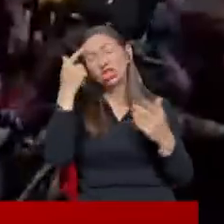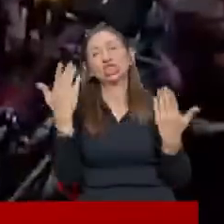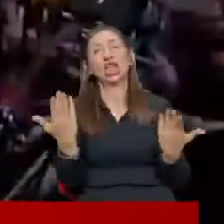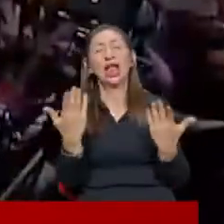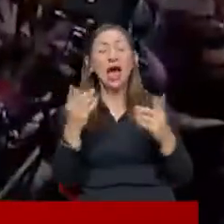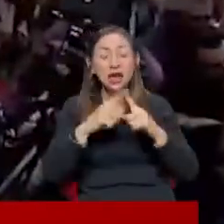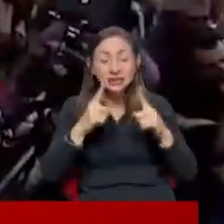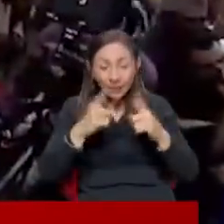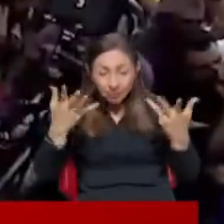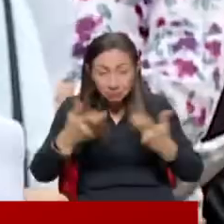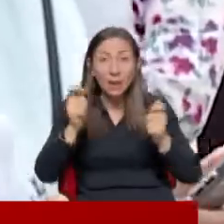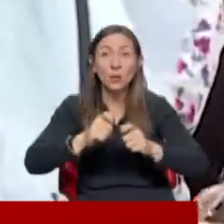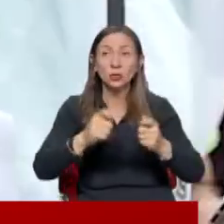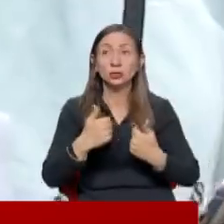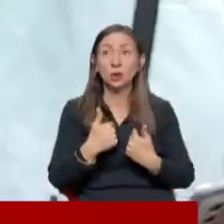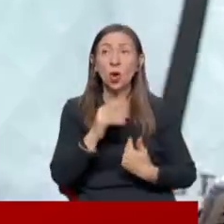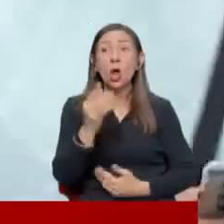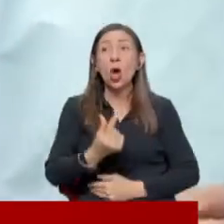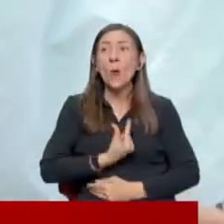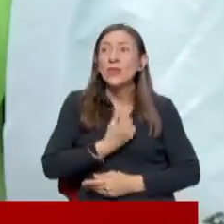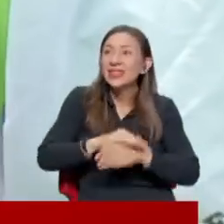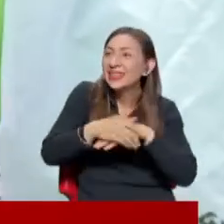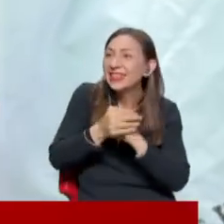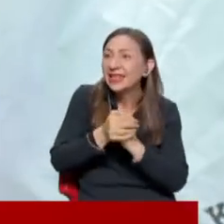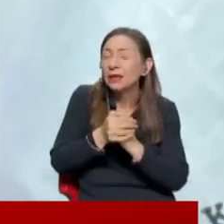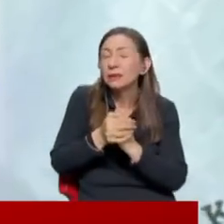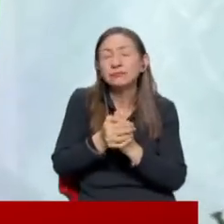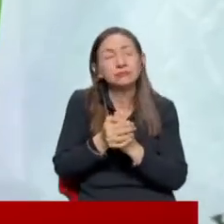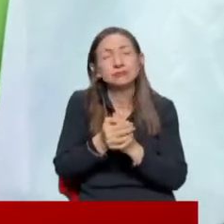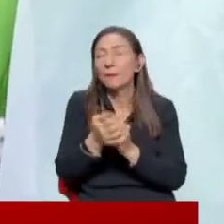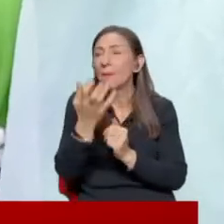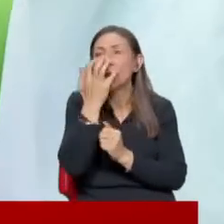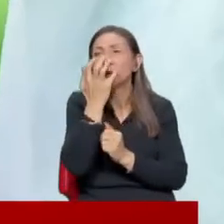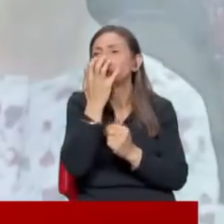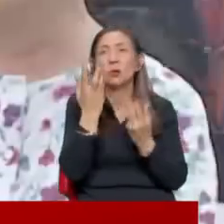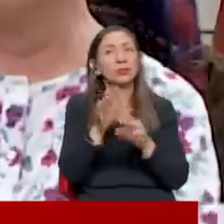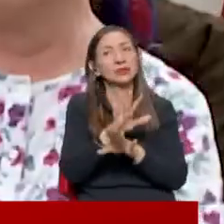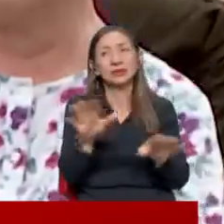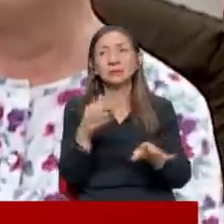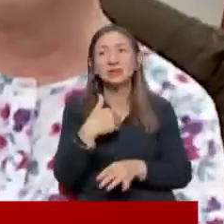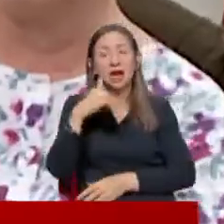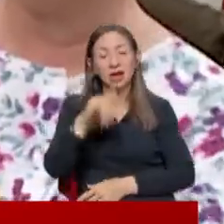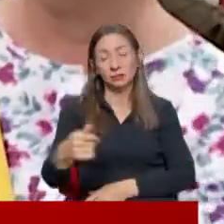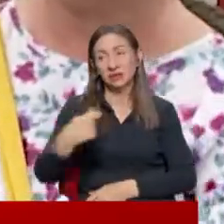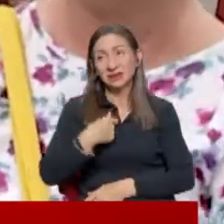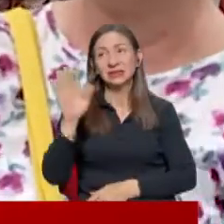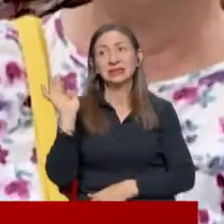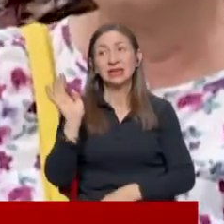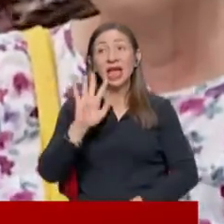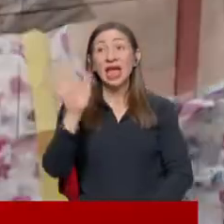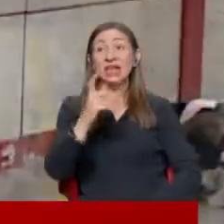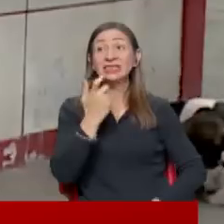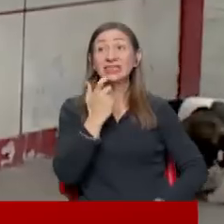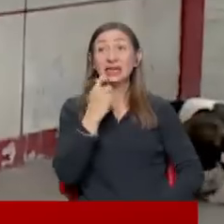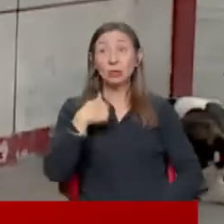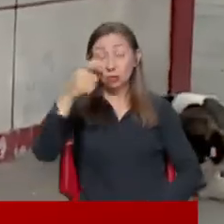inşallah hesabı içerisindeyiz. Öyle ümit bağlamıştık ama ne yazık ki beklentimiz yani olmuyor. Bizim hakkımızı versin. 50